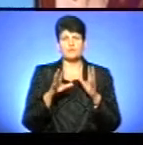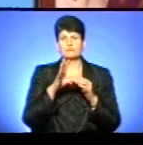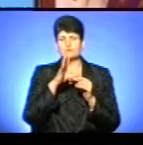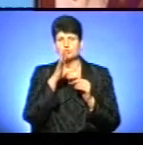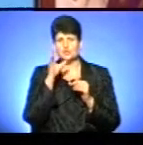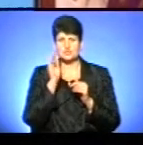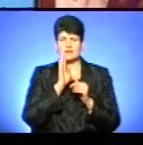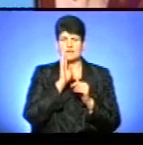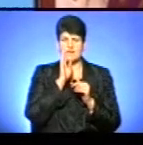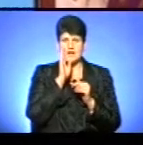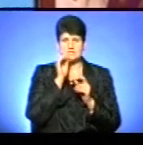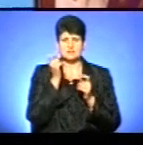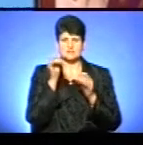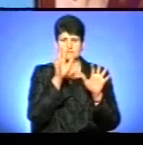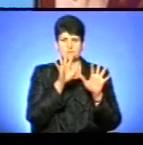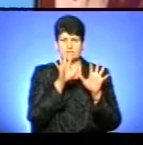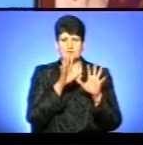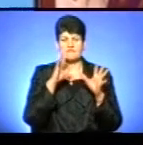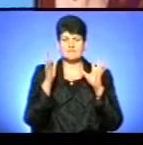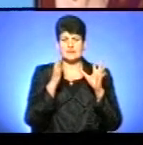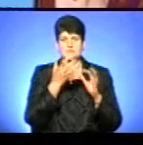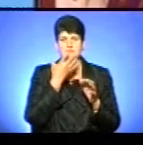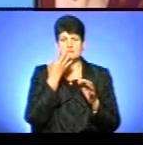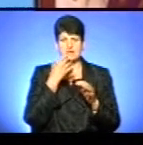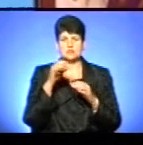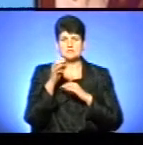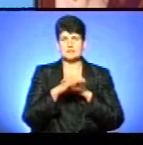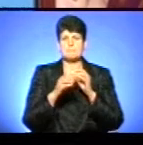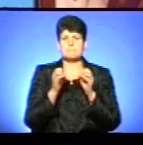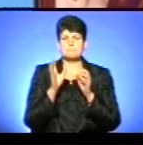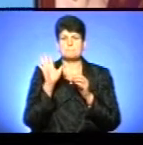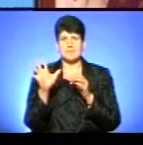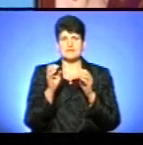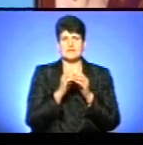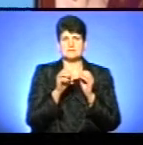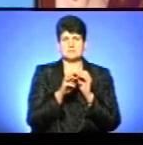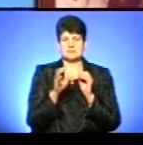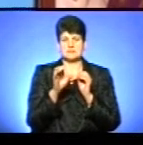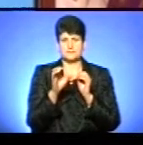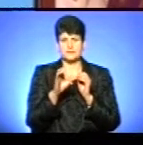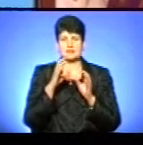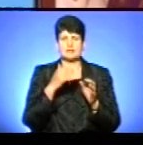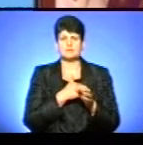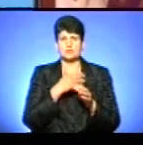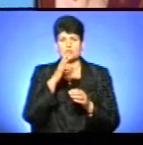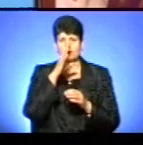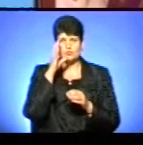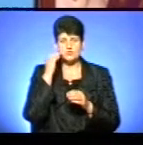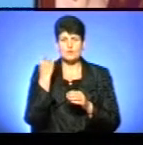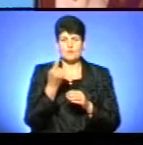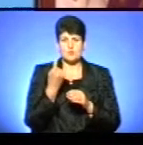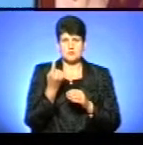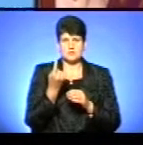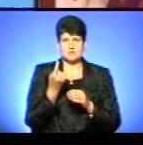вранці слабкий туман, вітер південно-східний 5-10 метрів за секунду, температура повітря вночі по